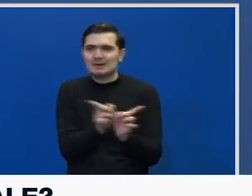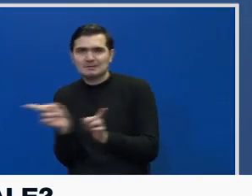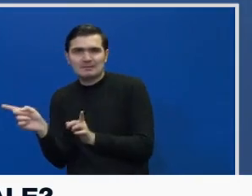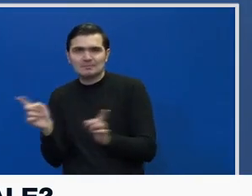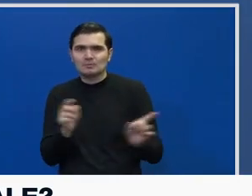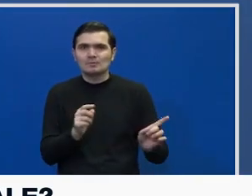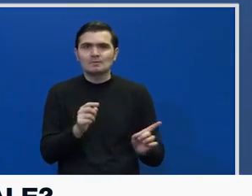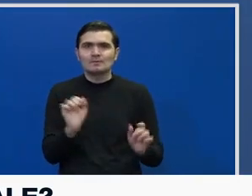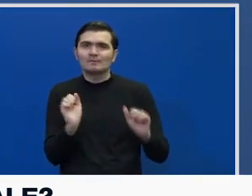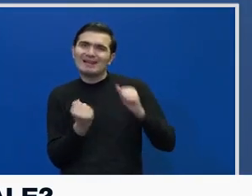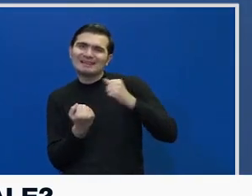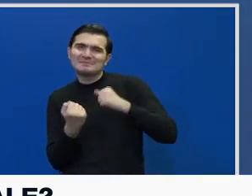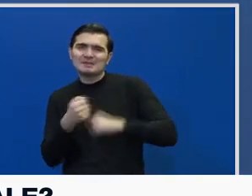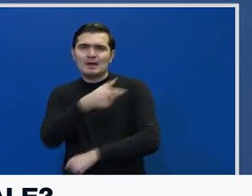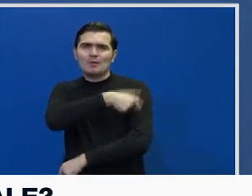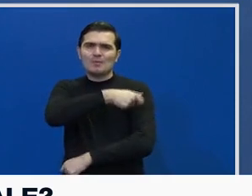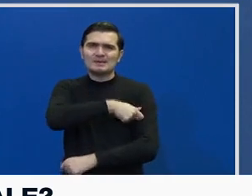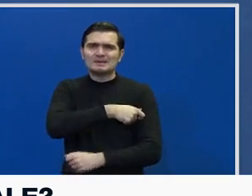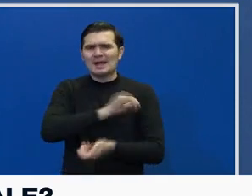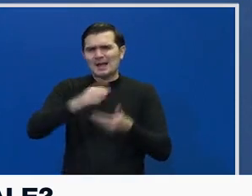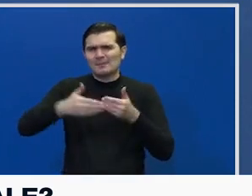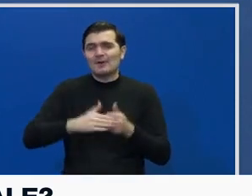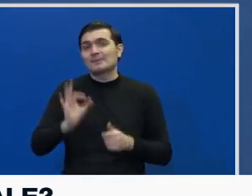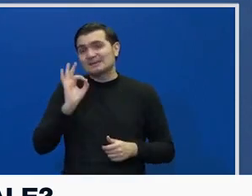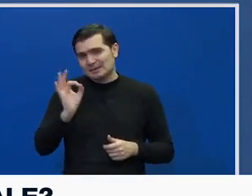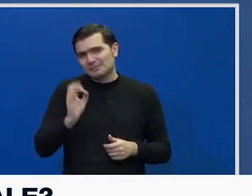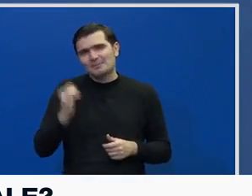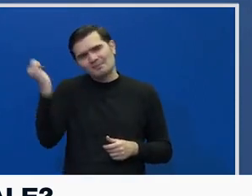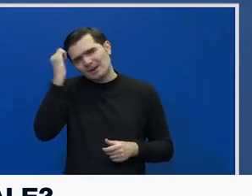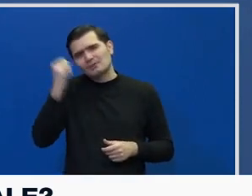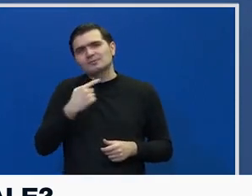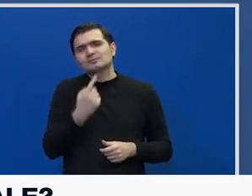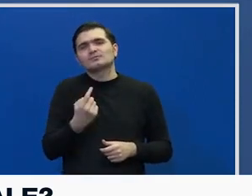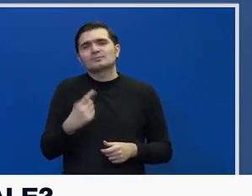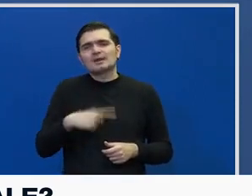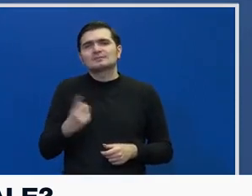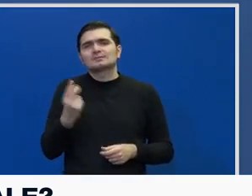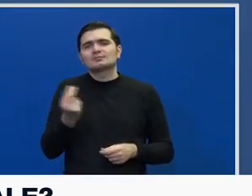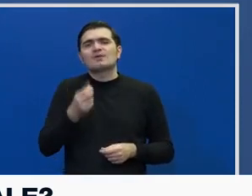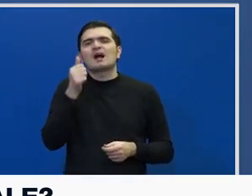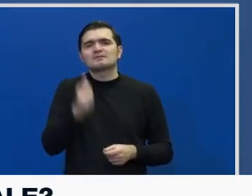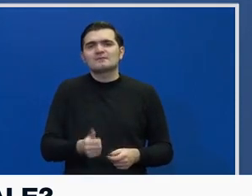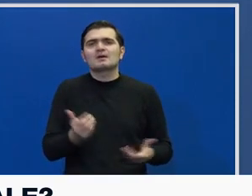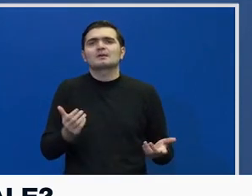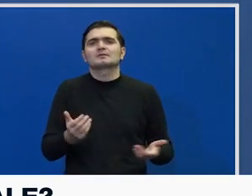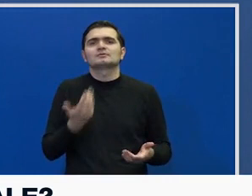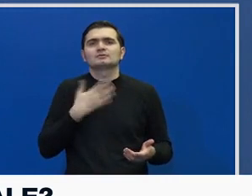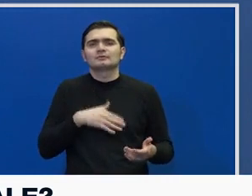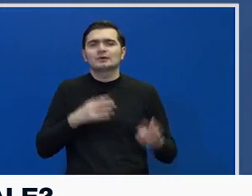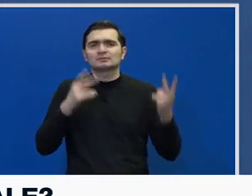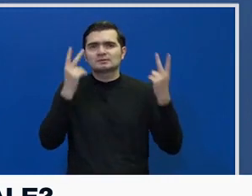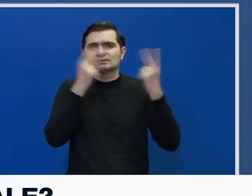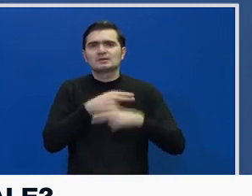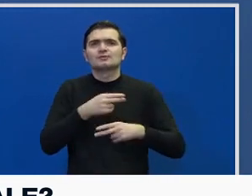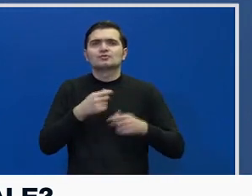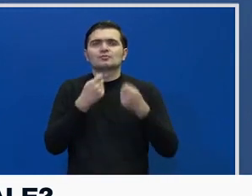Flexibilitatea Comisiei este tinde spre zero. Îmi pare rău că trebuie să spun acest lucru, dar este un adevăr și vreau să